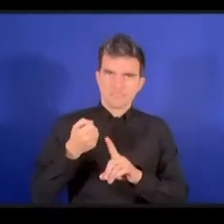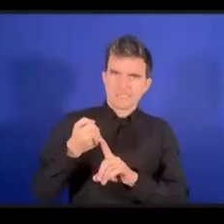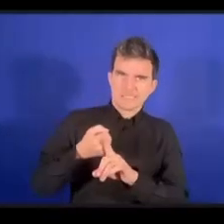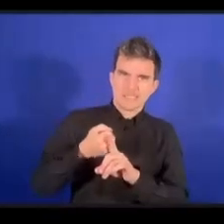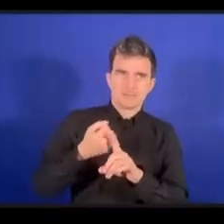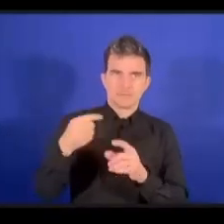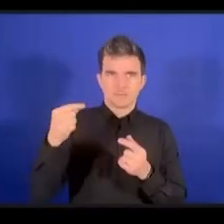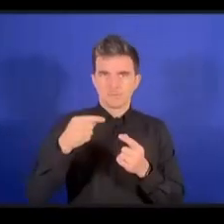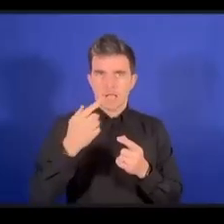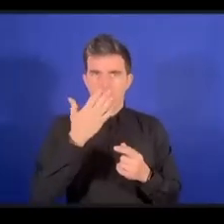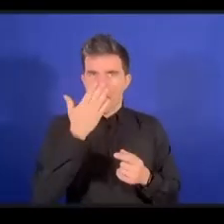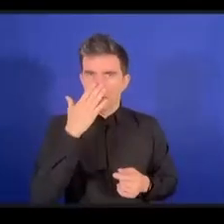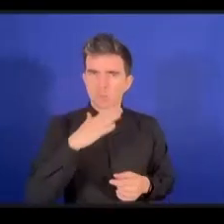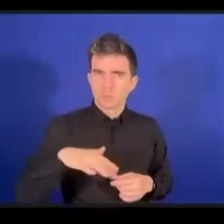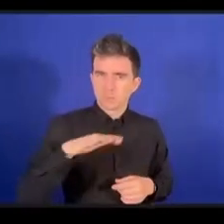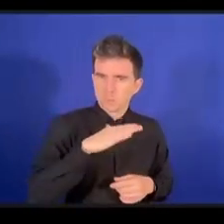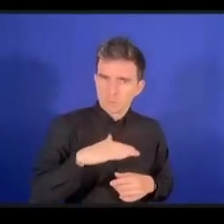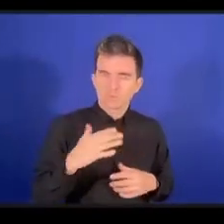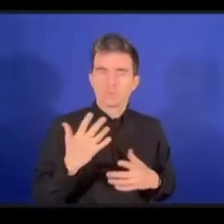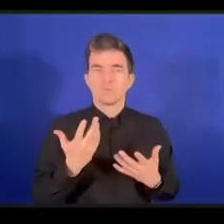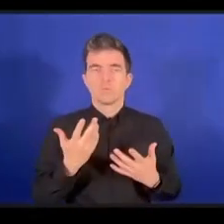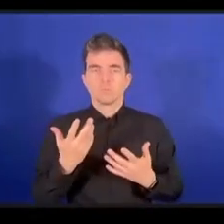就更不愿意来参与了。